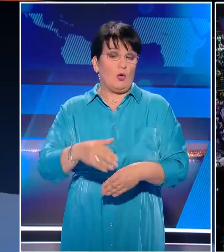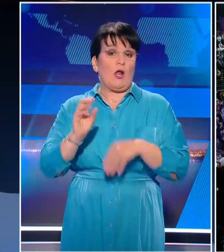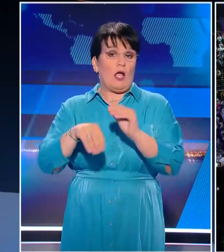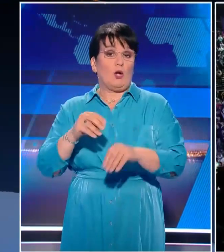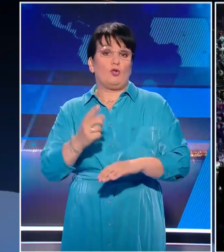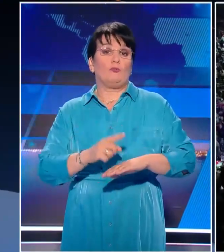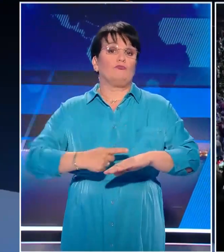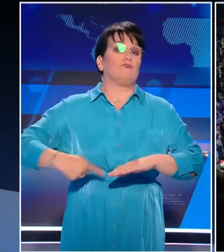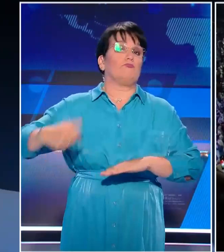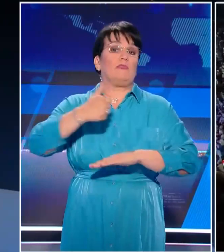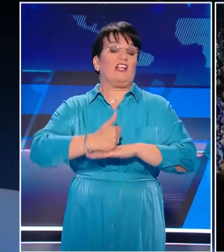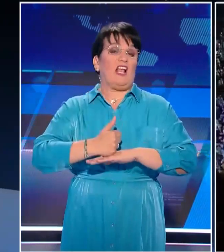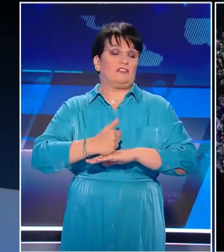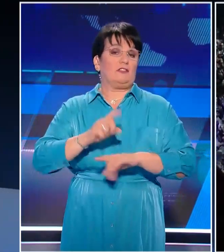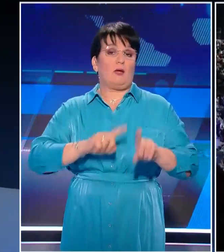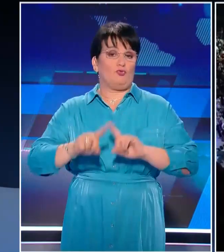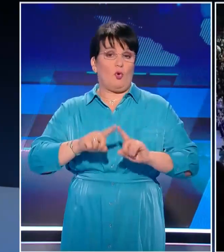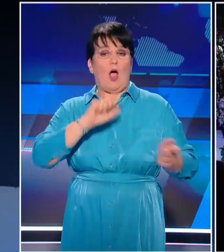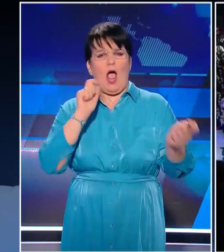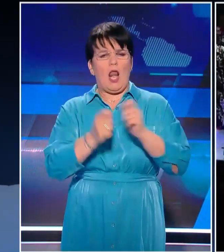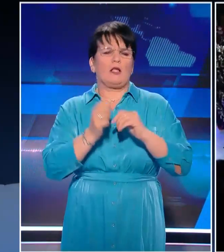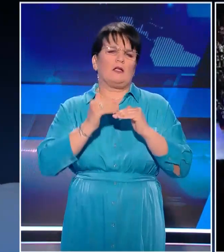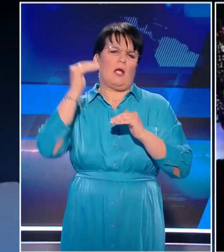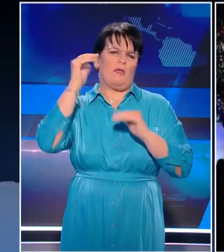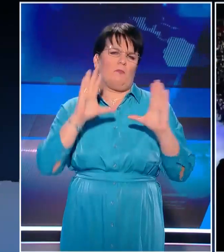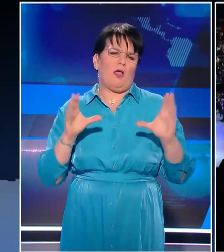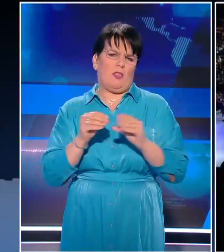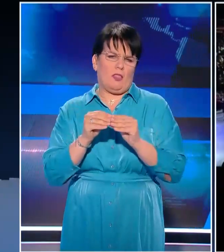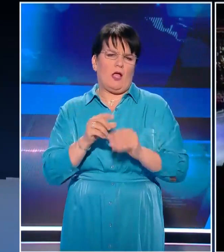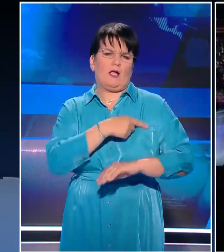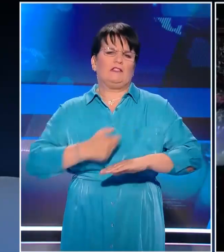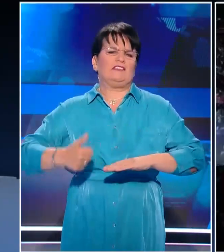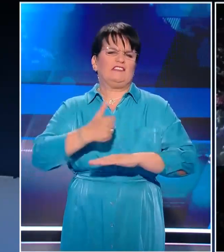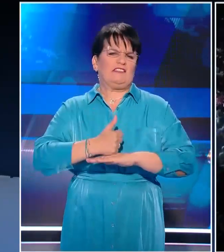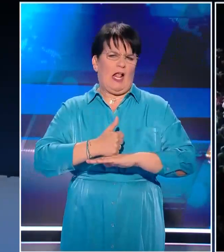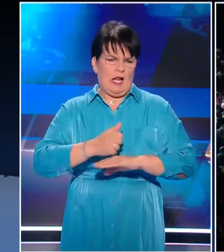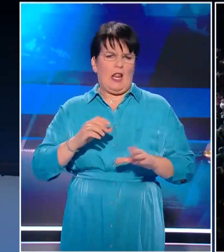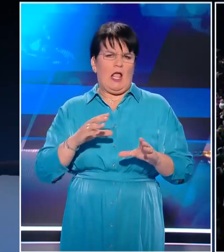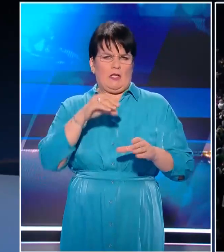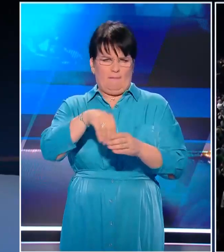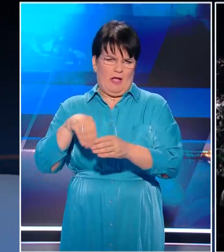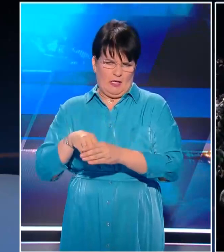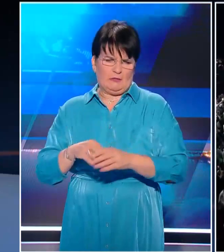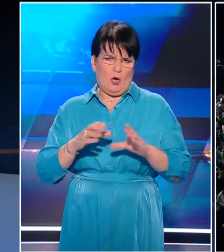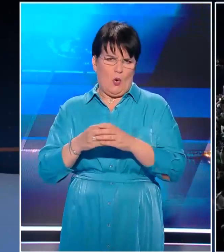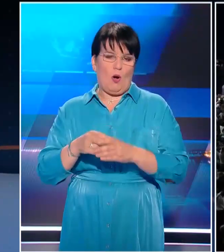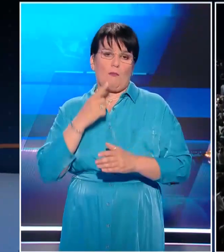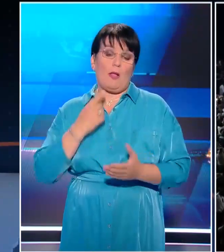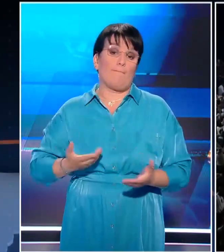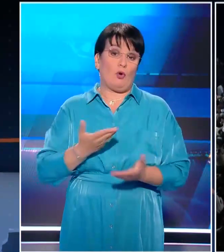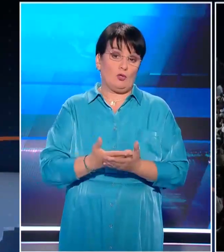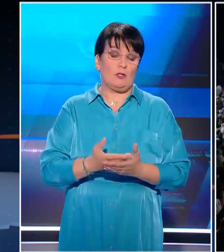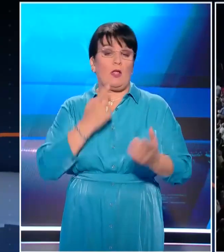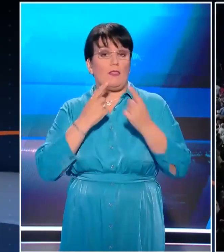εκλογής ηγεσίας από τη βάση και αλλαγές σε όλα τα επίπεδα. Στελέχη της εσωκομματικής αντιπολίτευσης πάντως προκρίνουν το